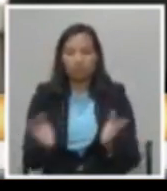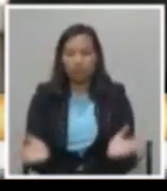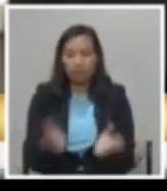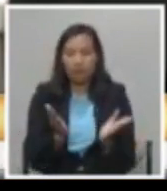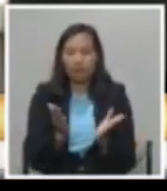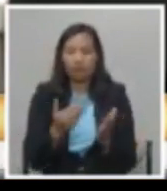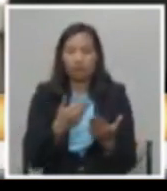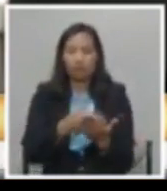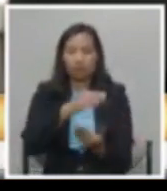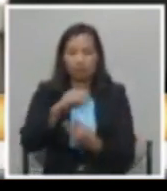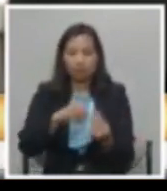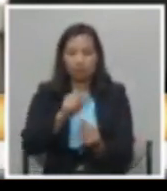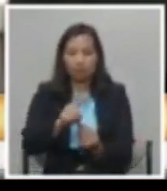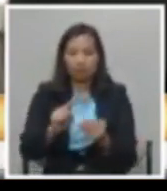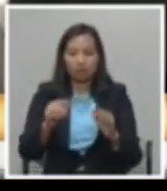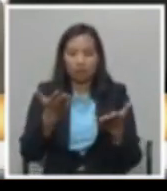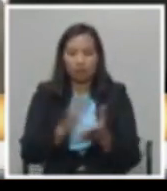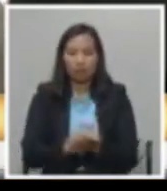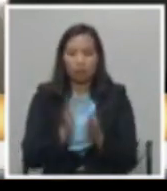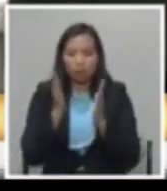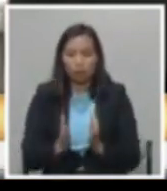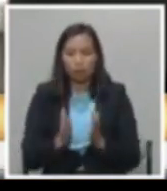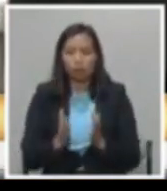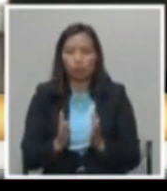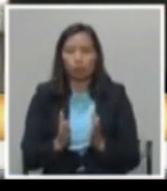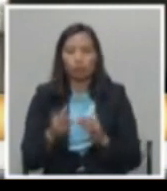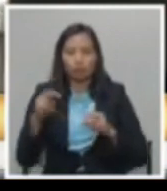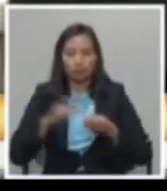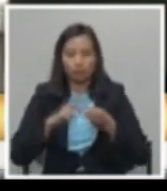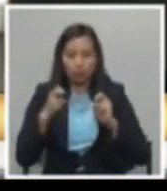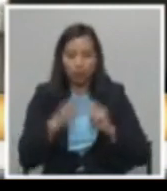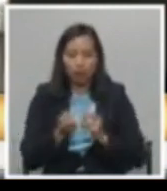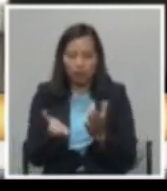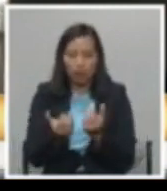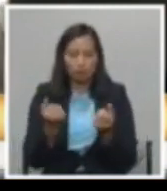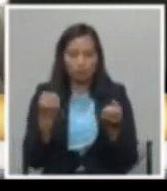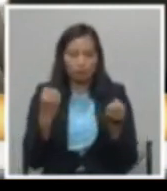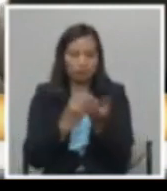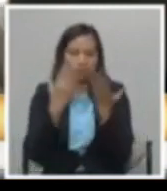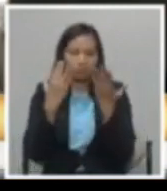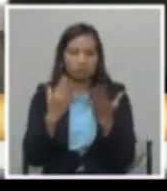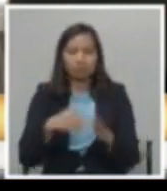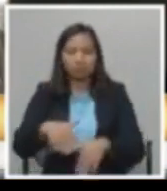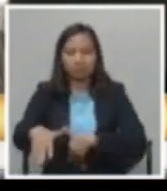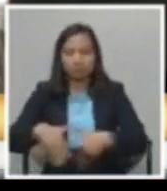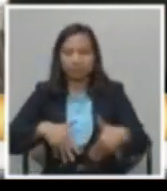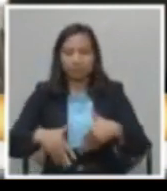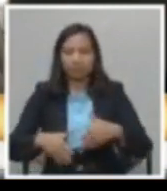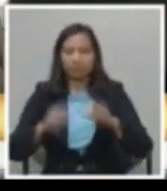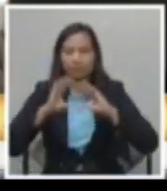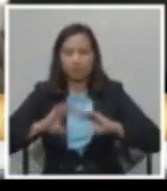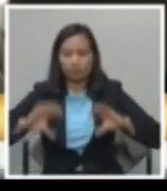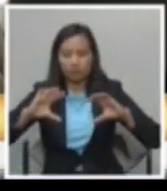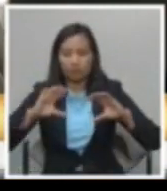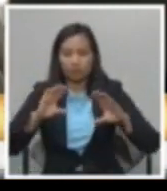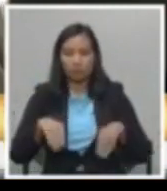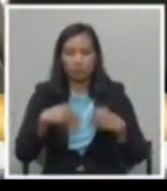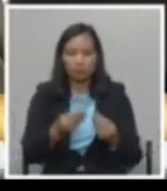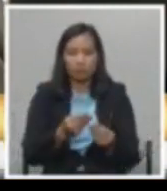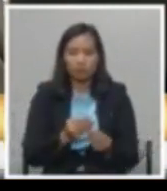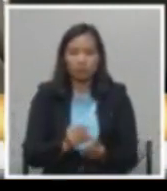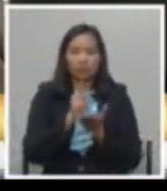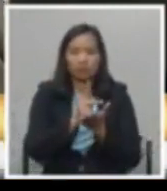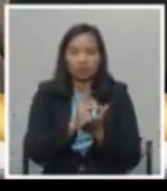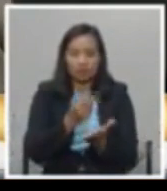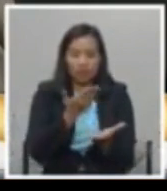ไม่มีผู้ที่จะเดือดร้อนคือพี่น้องประชาชนและสุดท้ายแทนที่จะให้รัฐที่เครดิตดีกู้เงิน